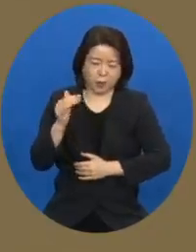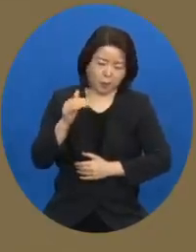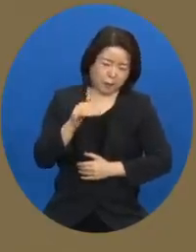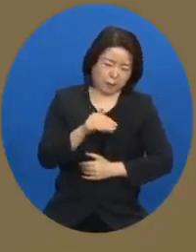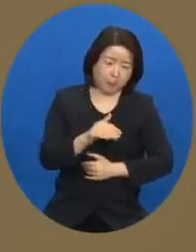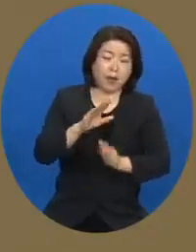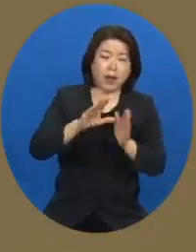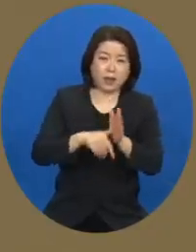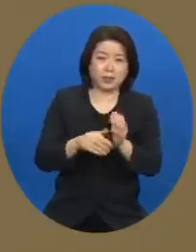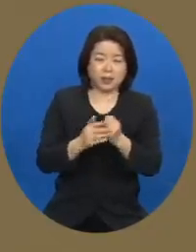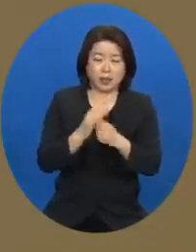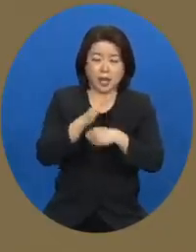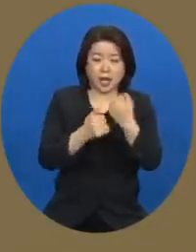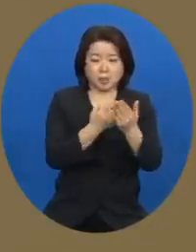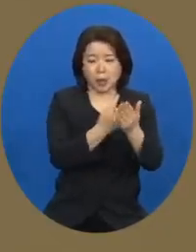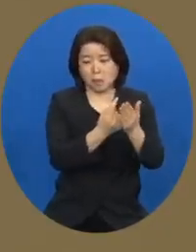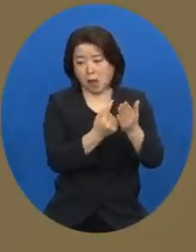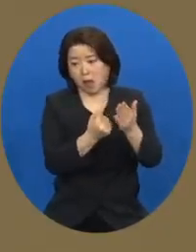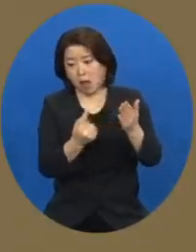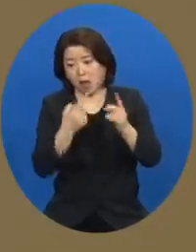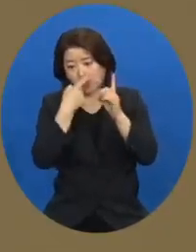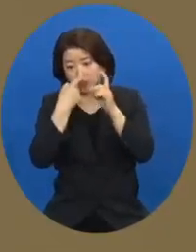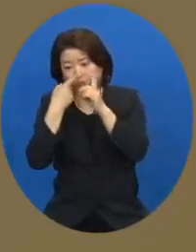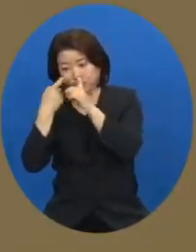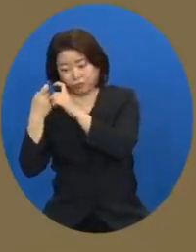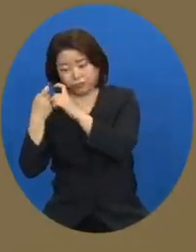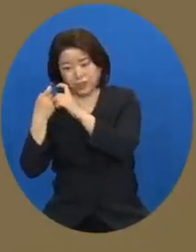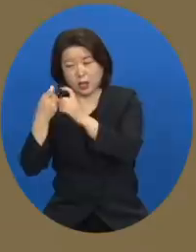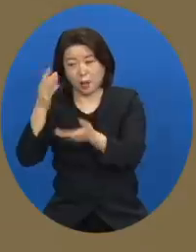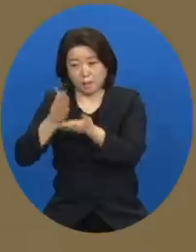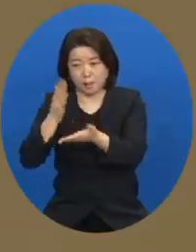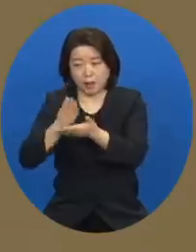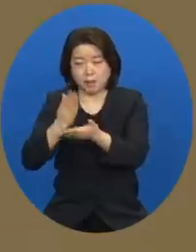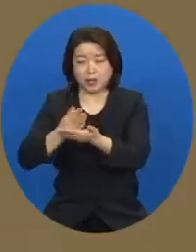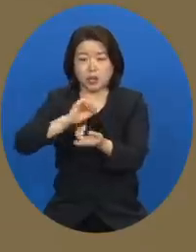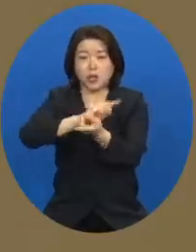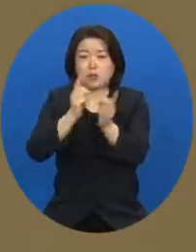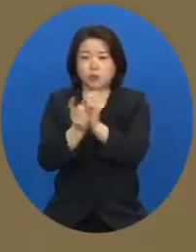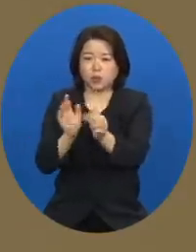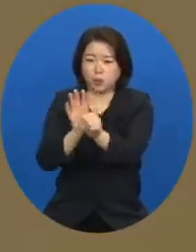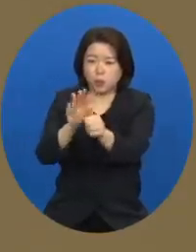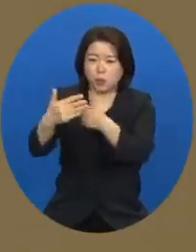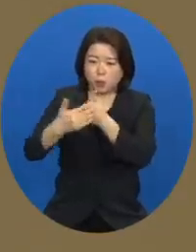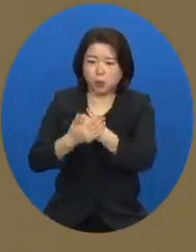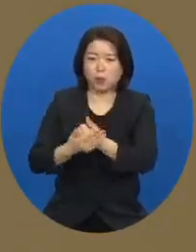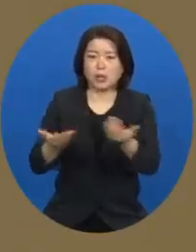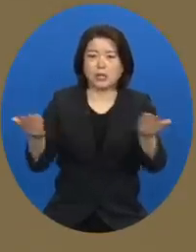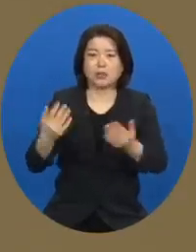하나님 앞에서 떨어져가는 그런 유혹에 빠지지 않도록 서로 돕는 역할을 해줘야 하기